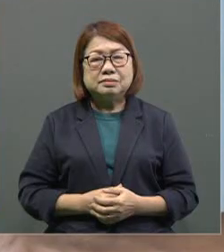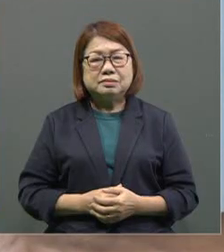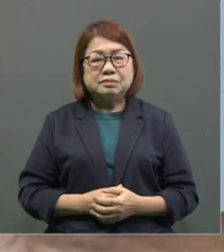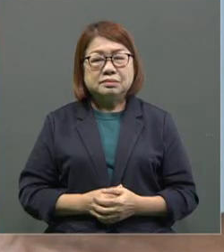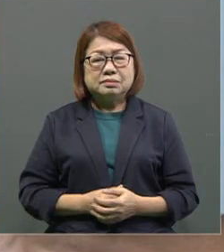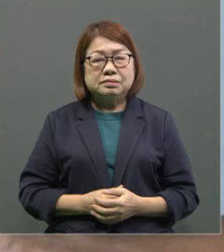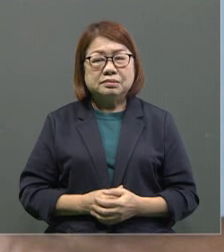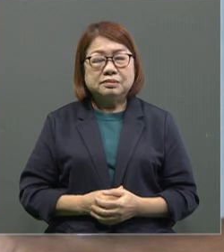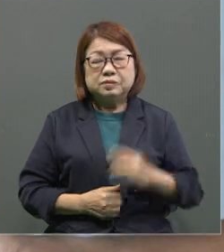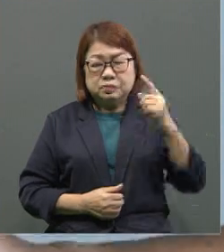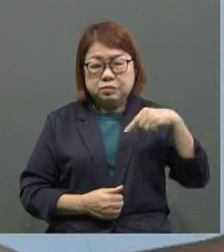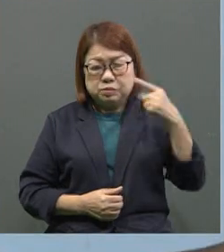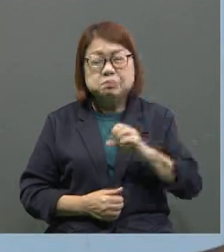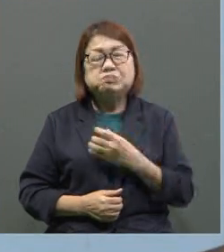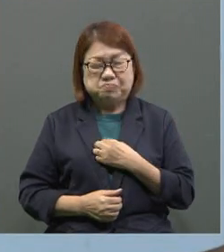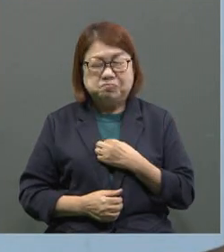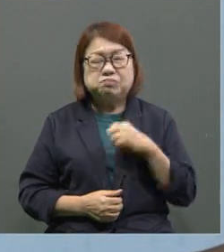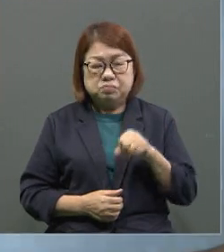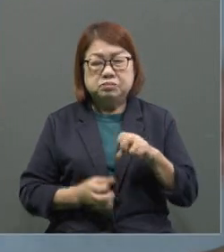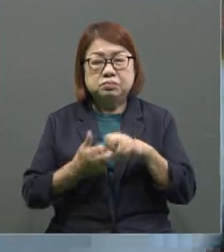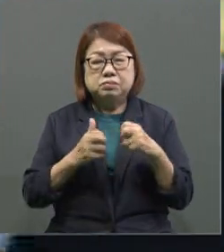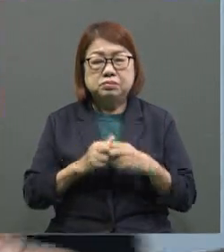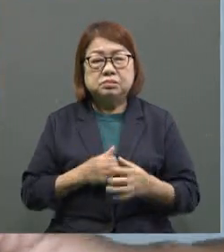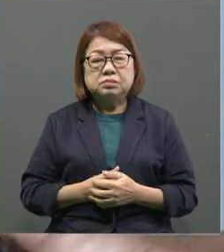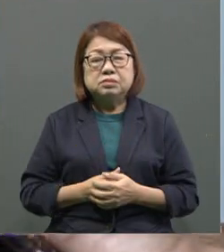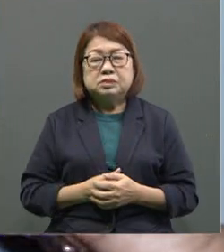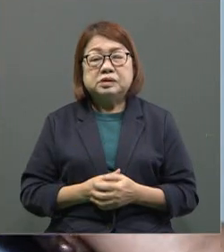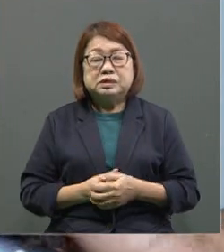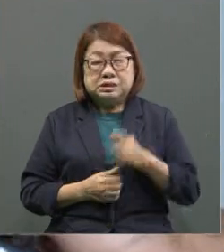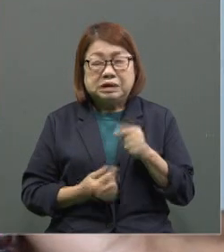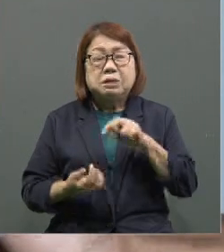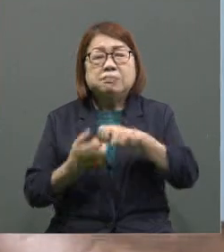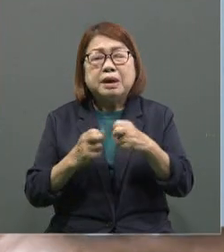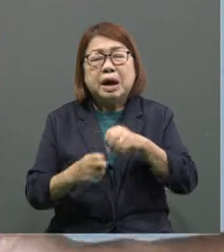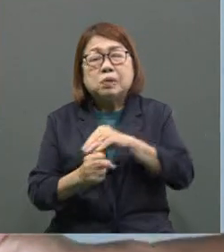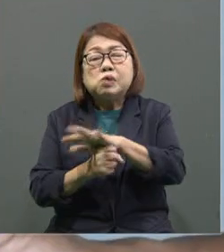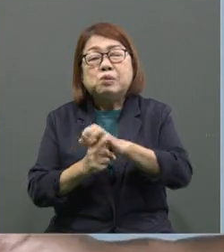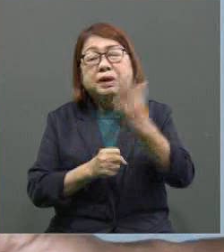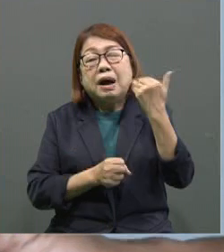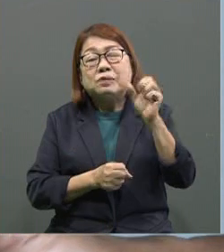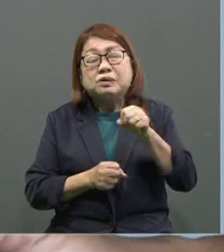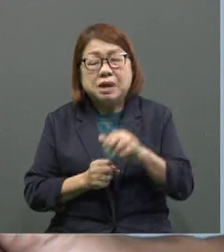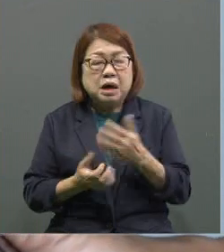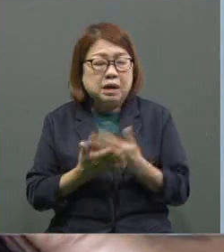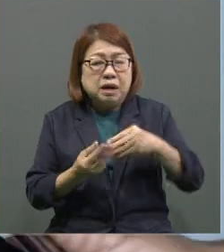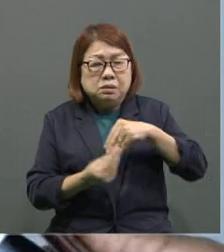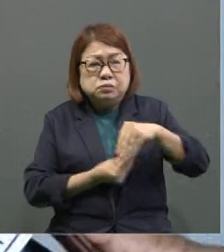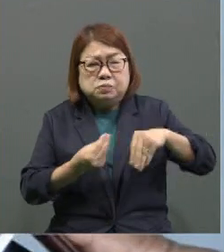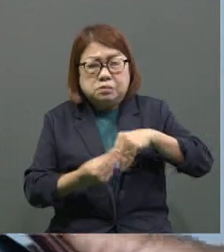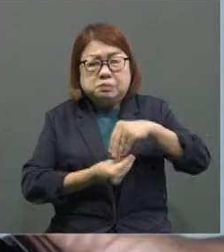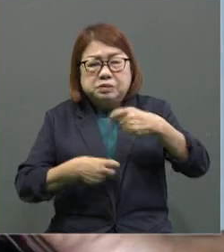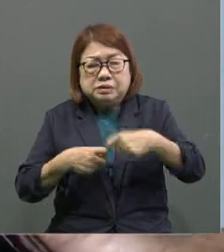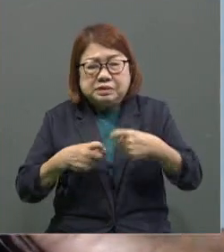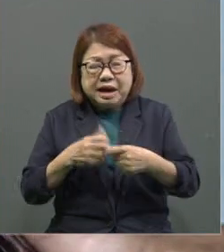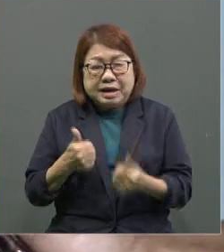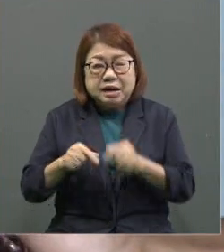ค่ะกระทบกระทบมากด้วยเพราะว่าคือมันช่วงโควิดอ่ะเนาะเพิ่งจะผ่านมาแล้วเศรษฐกิจมันก็แย่ถ้าปรับจาก 5เป็น